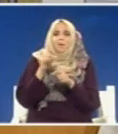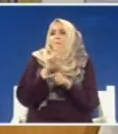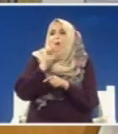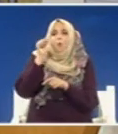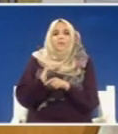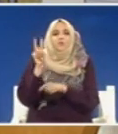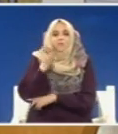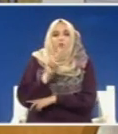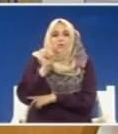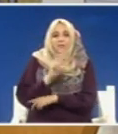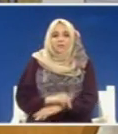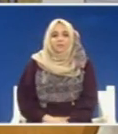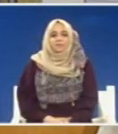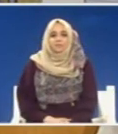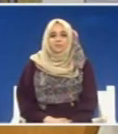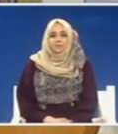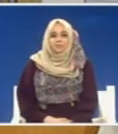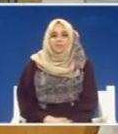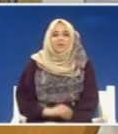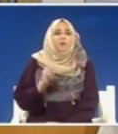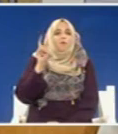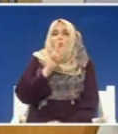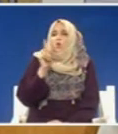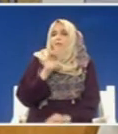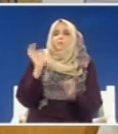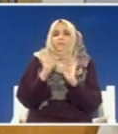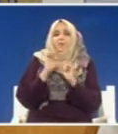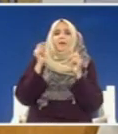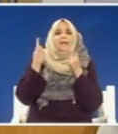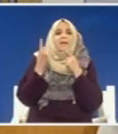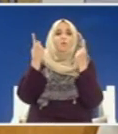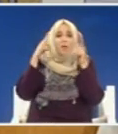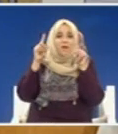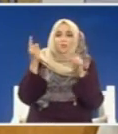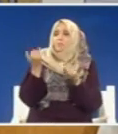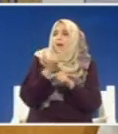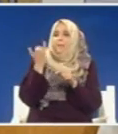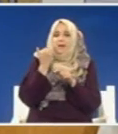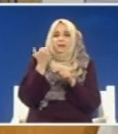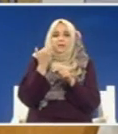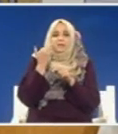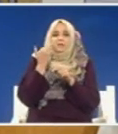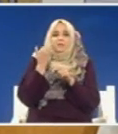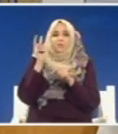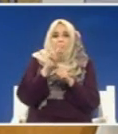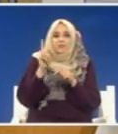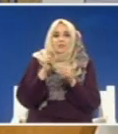الجمعة، لا جمعة على مسافر ولا على مريض أثر طريح الفراش ولا